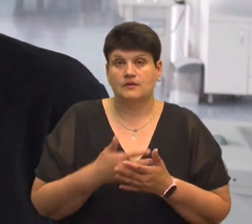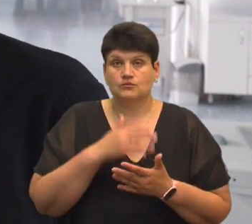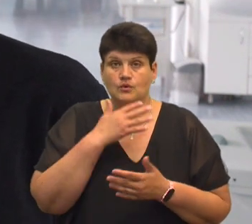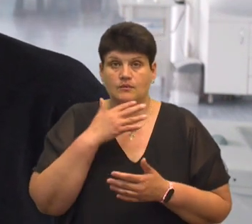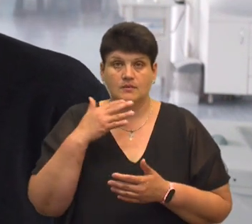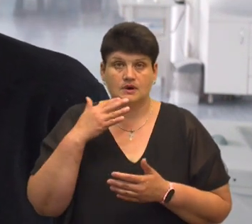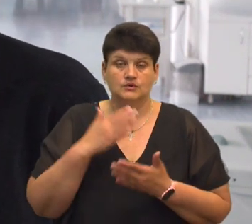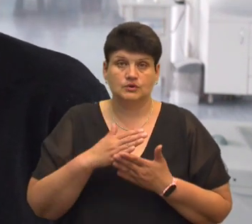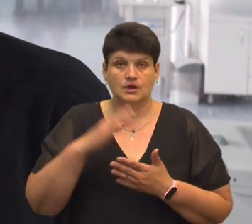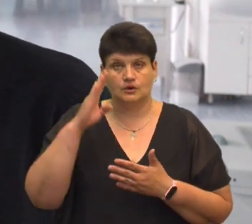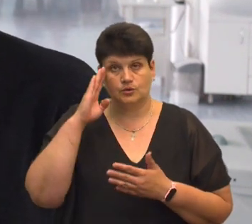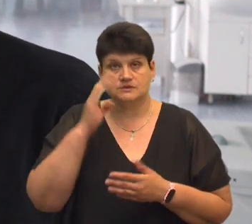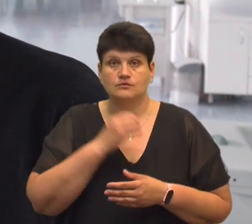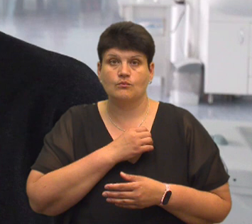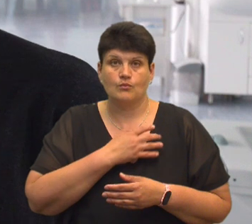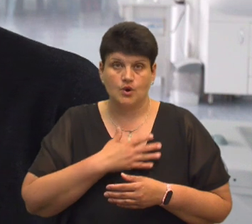хлопців поранених, і тому,